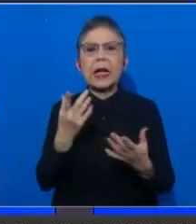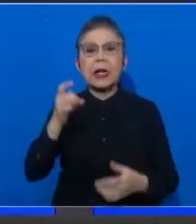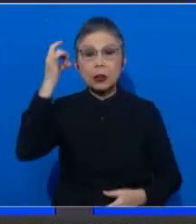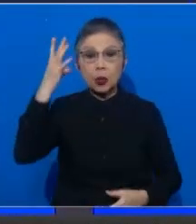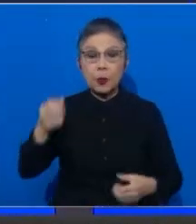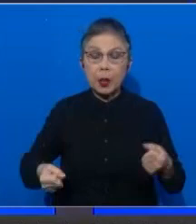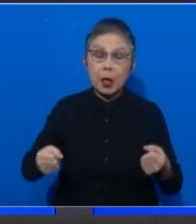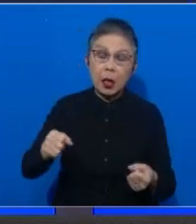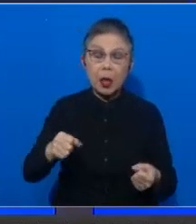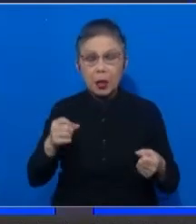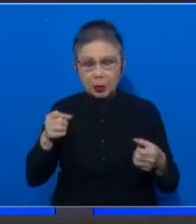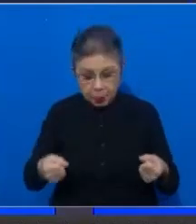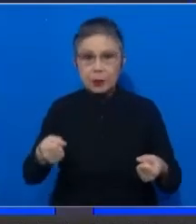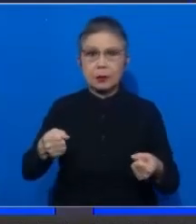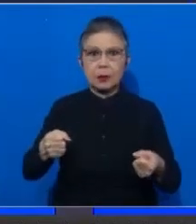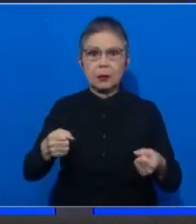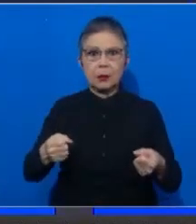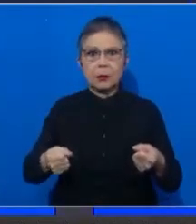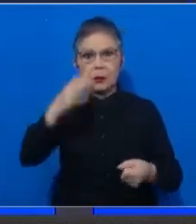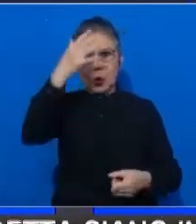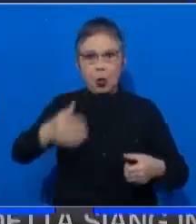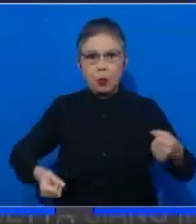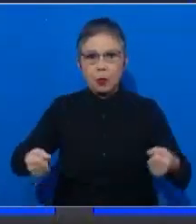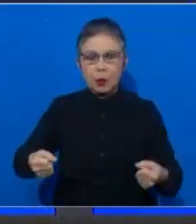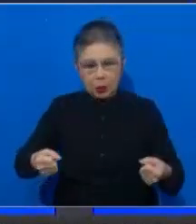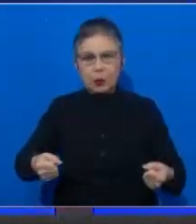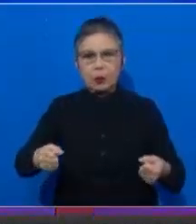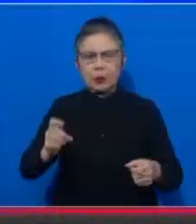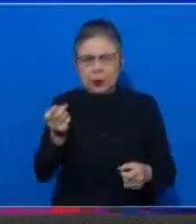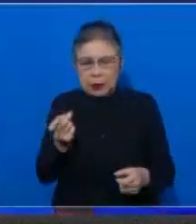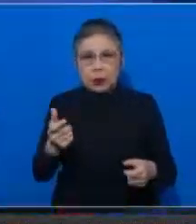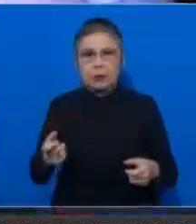sopir sempat tertidur saat mengendarai bus ini.